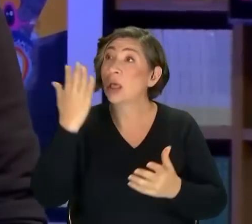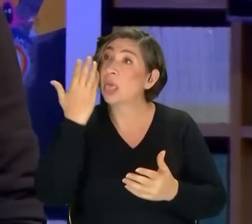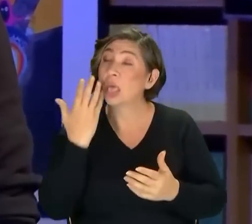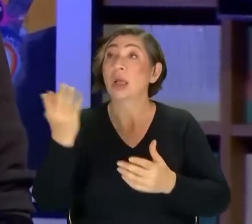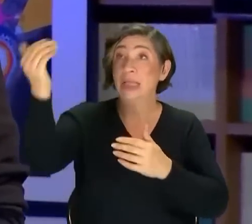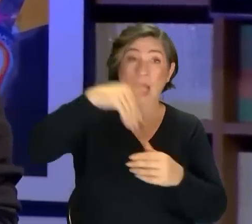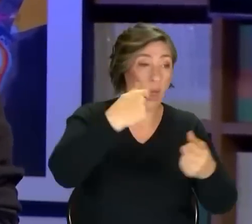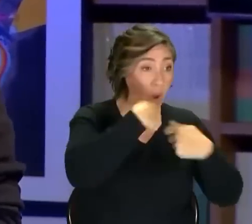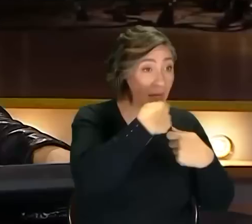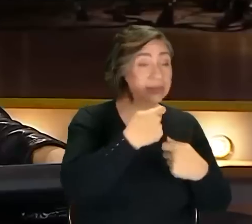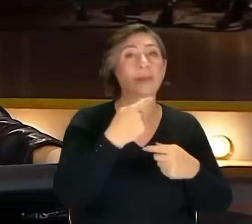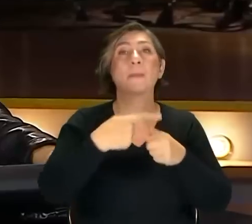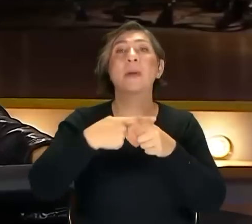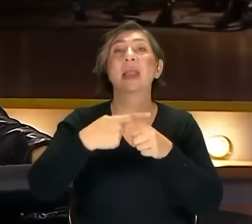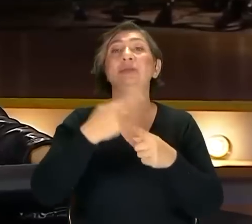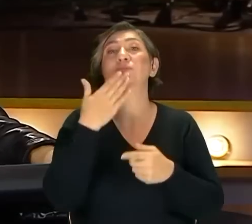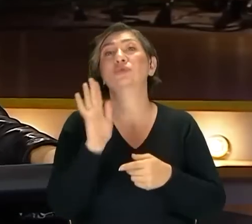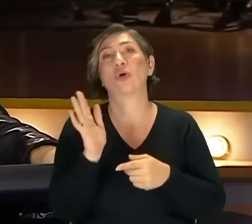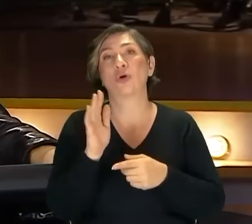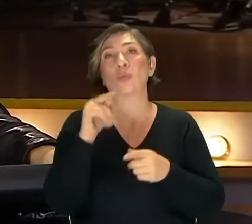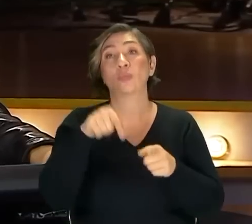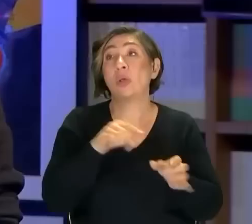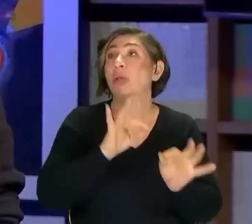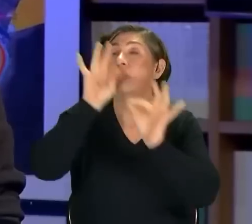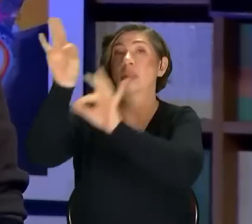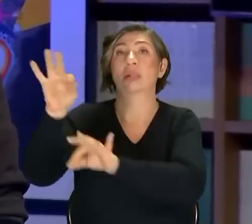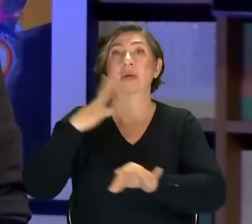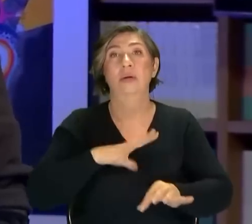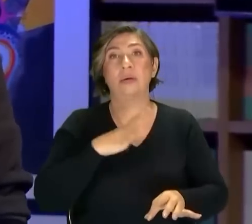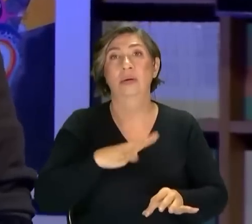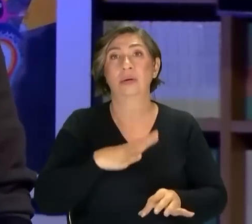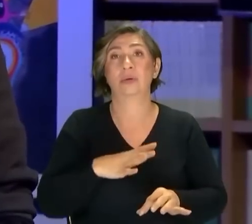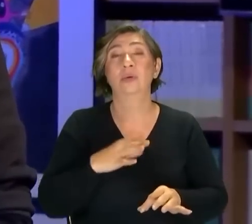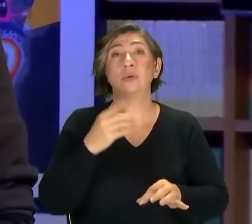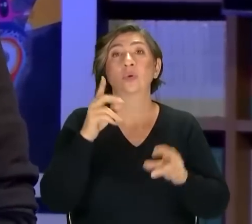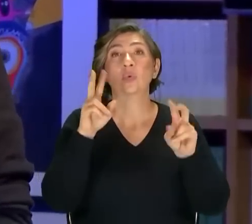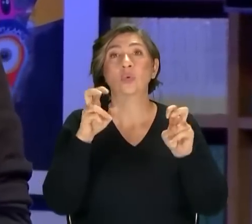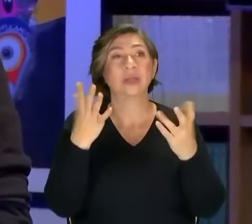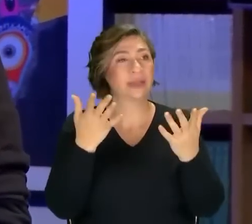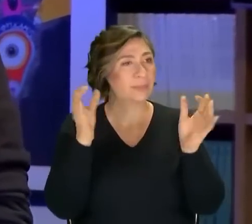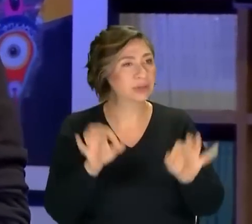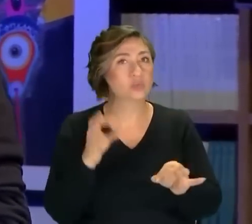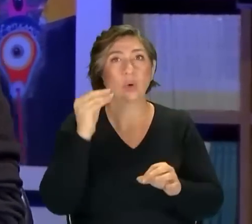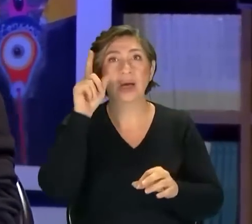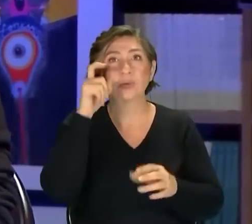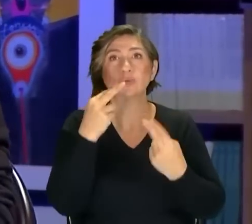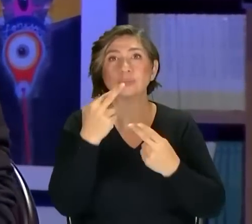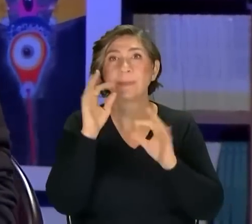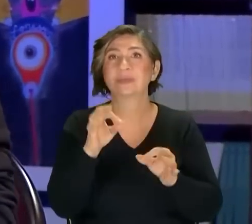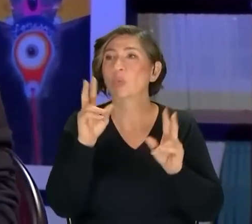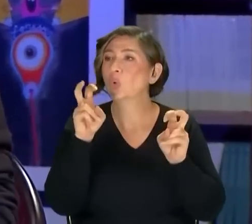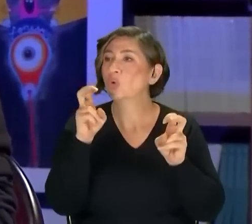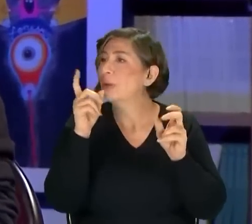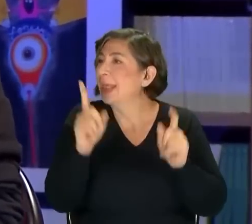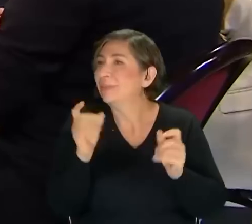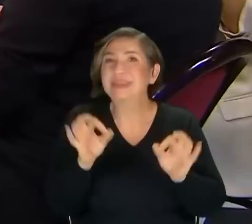Biz de öğrenelim. Hani paylaşım yok. Buradakini oraya götürme durumu var. O yüzden konu nereden başladı? Çok da akıllıca konuşmaya çalışıyorum ama konunun